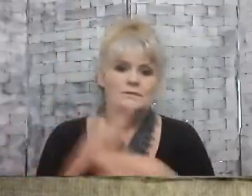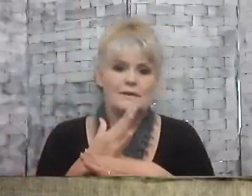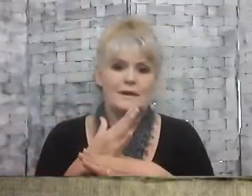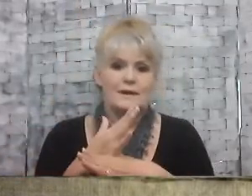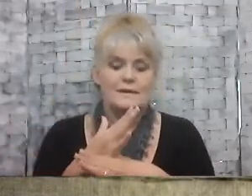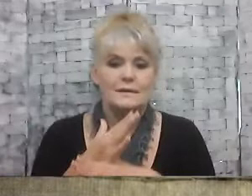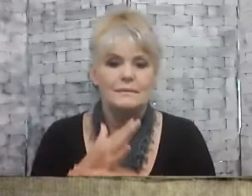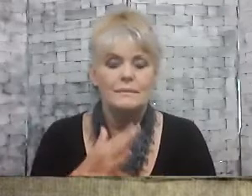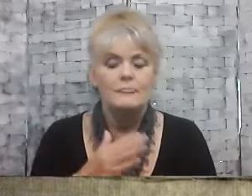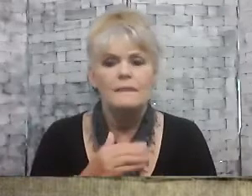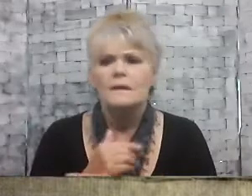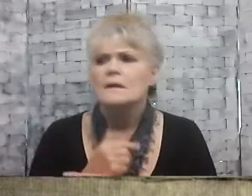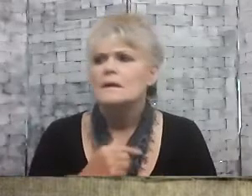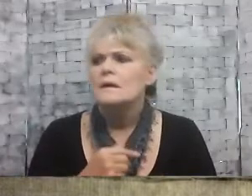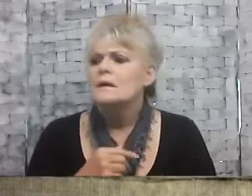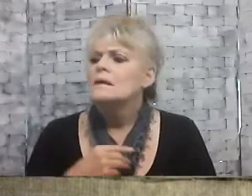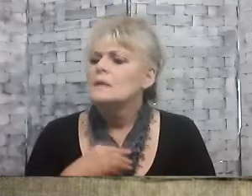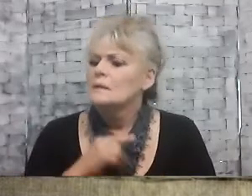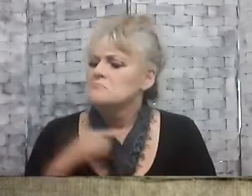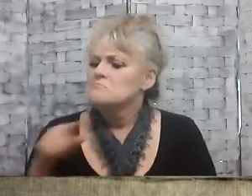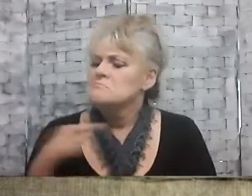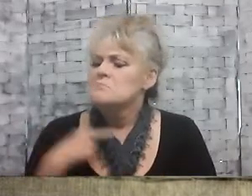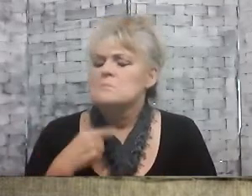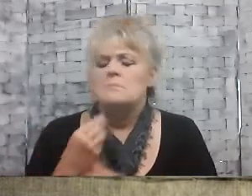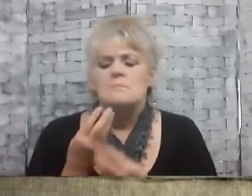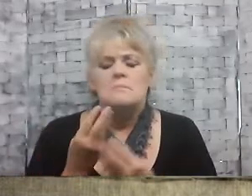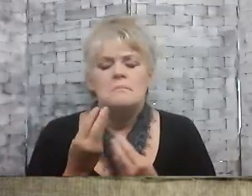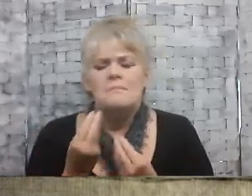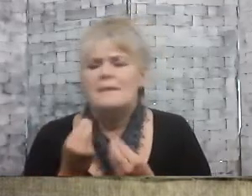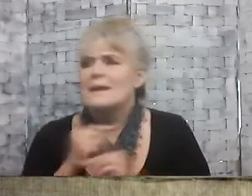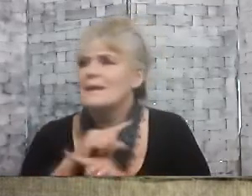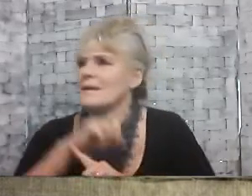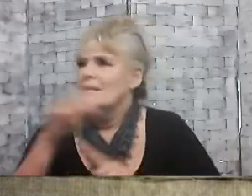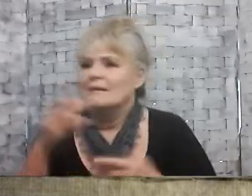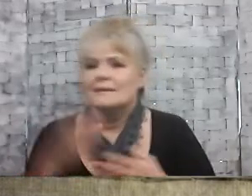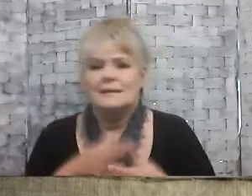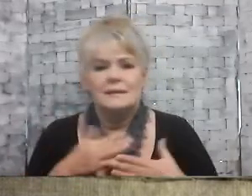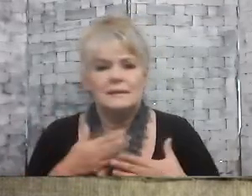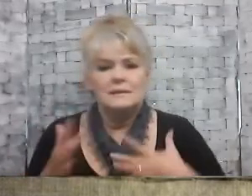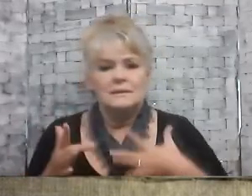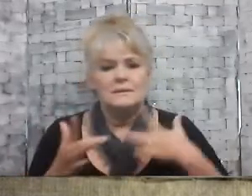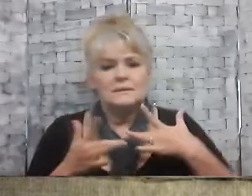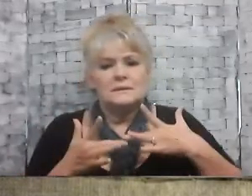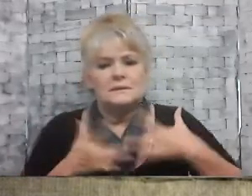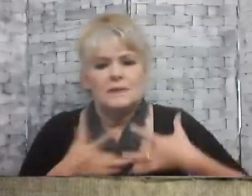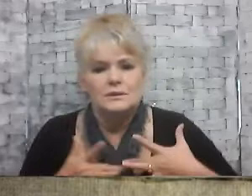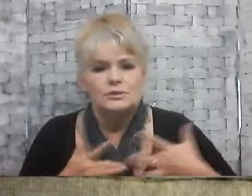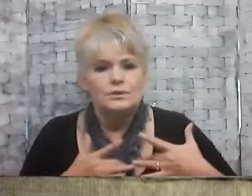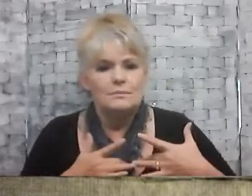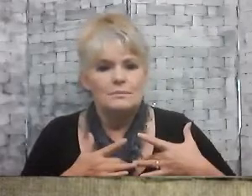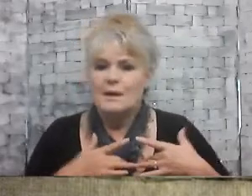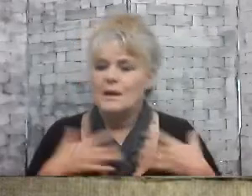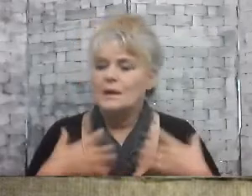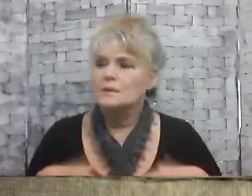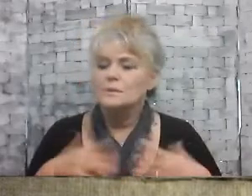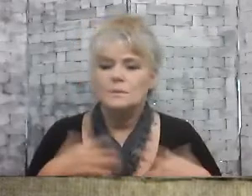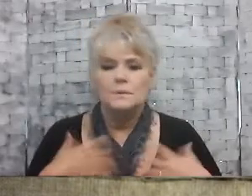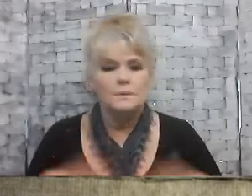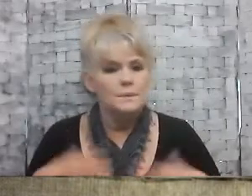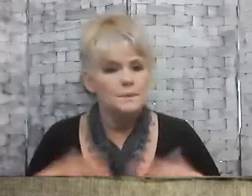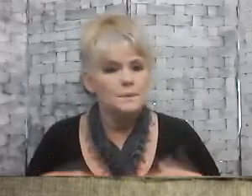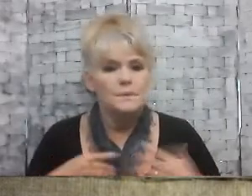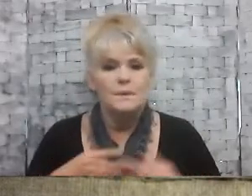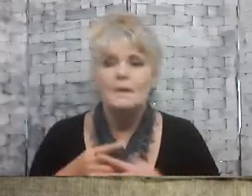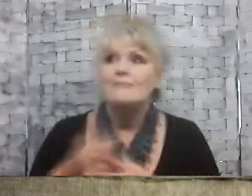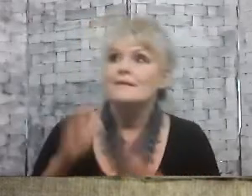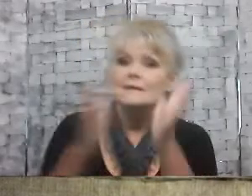werk. En soos min ander liedere, het hierdie liedere my gehelp om te connect met die story van